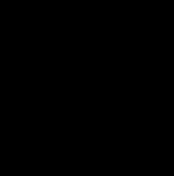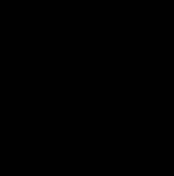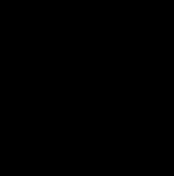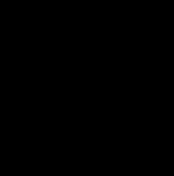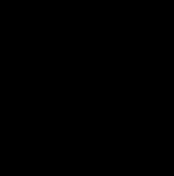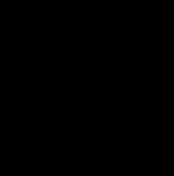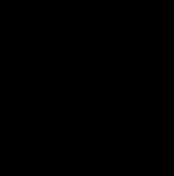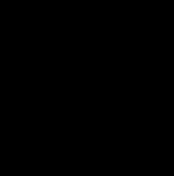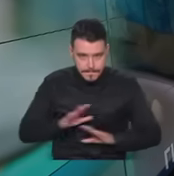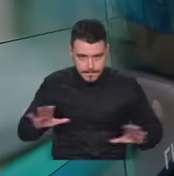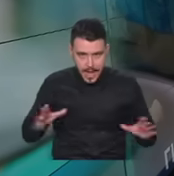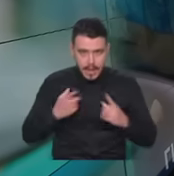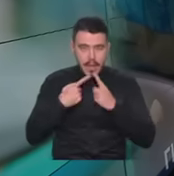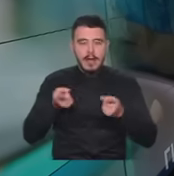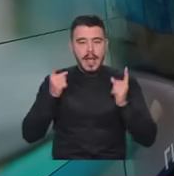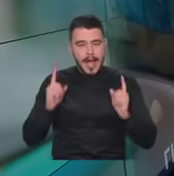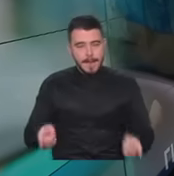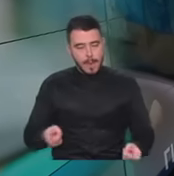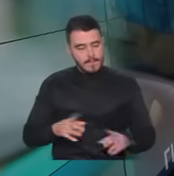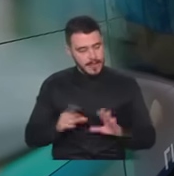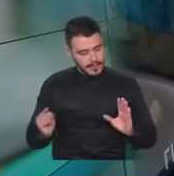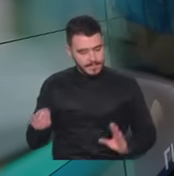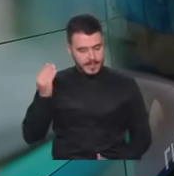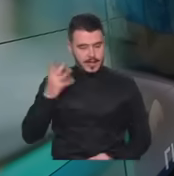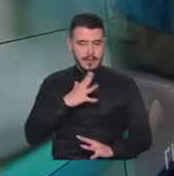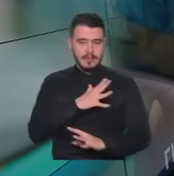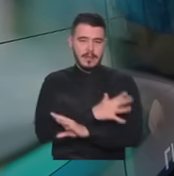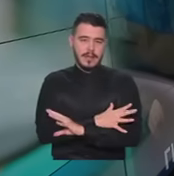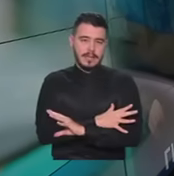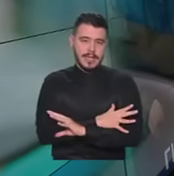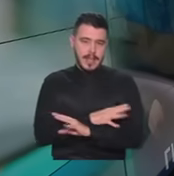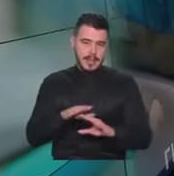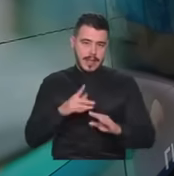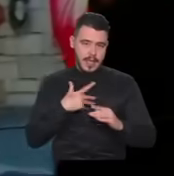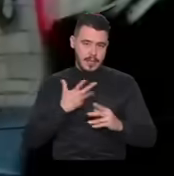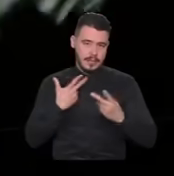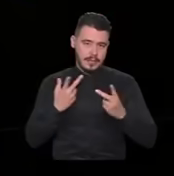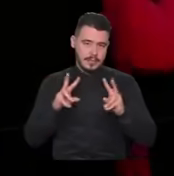νοσηλευτή του νοσοκομείου Άγιος Ανδρέας. Να θυμίσω λοιπόν ότι ο άνθρωπος αυτός